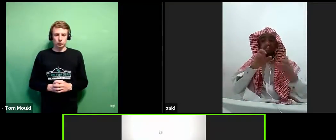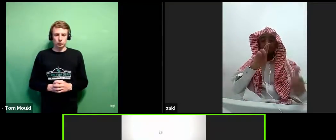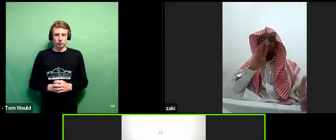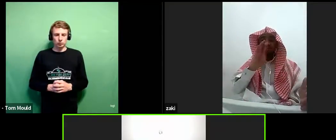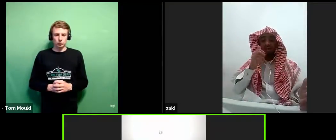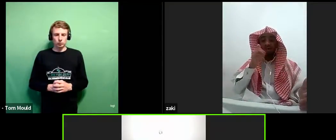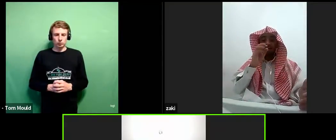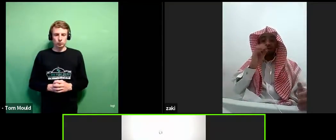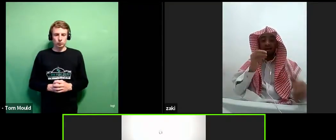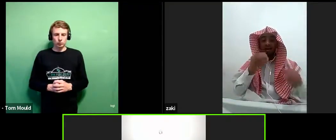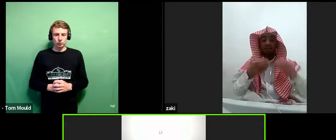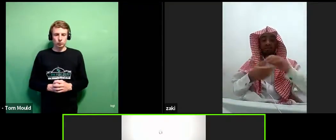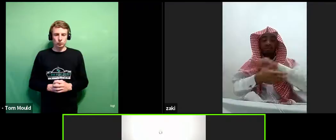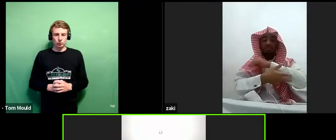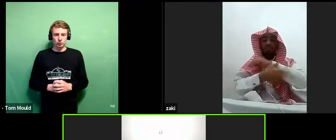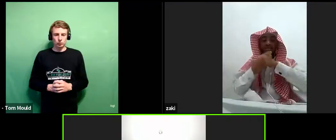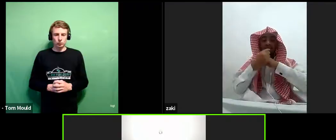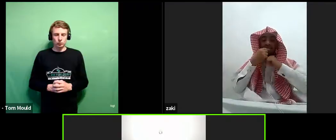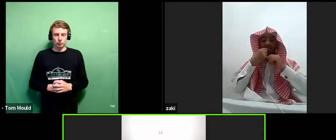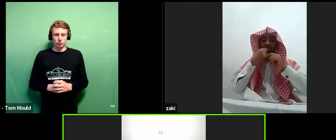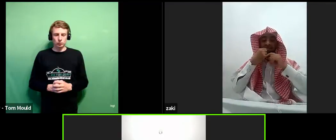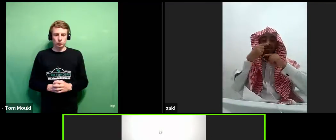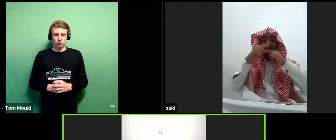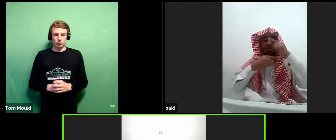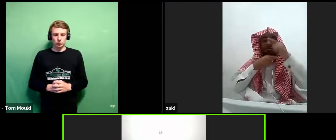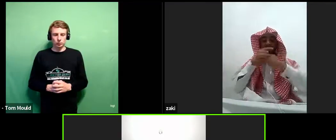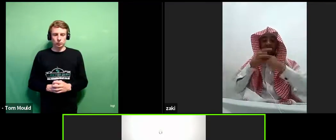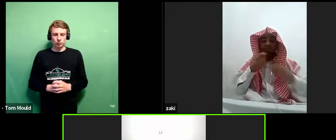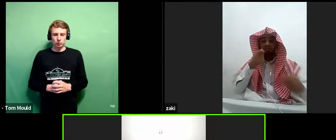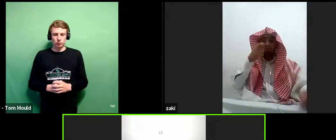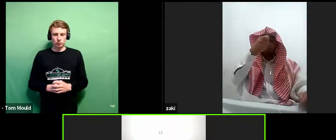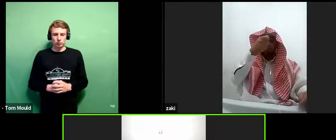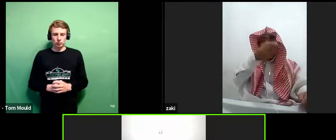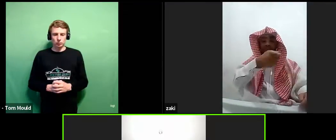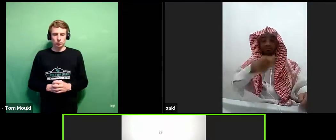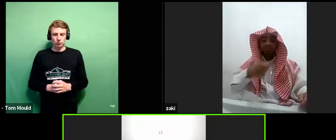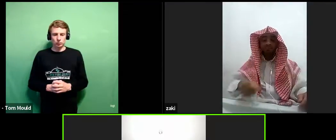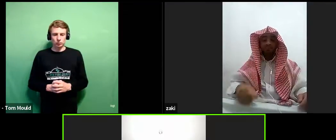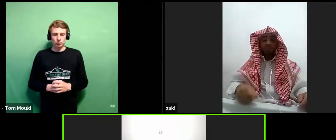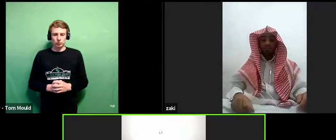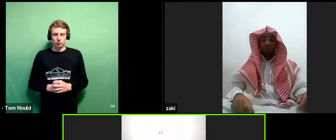والموفون بعهدهم إذا عاهدوا